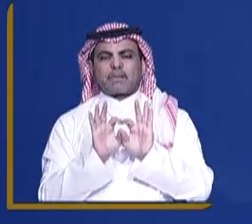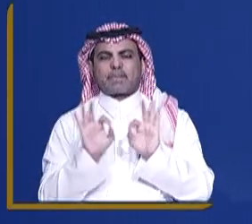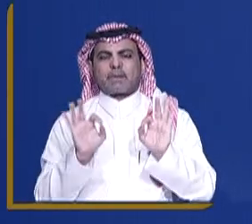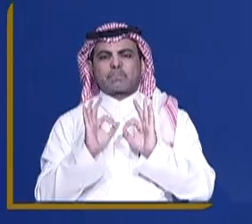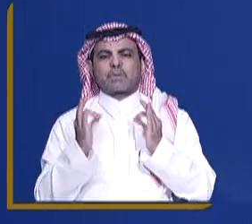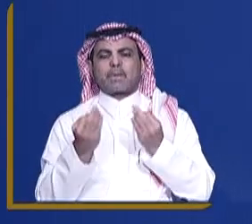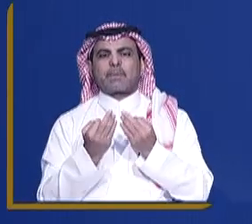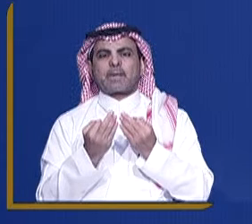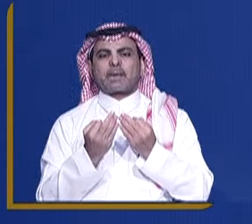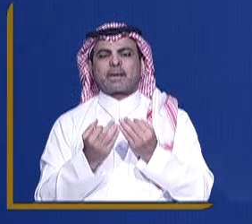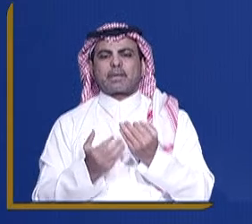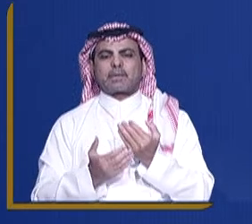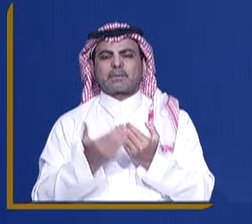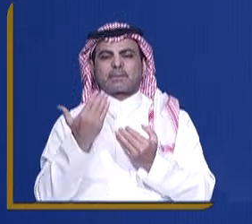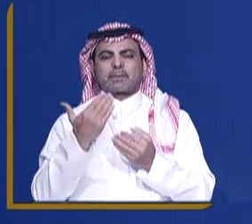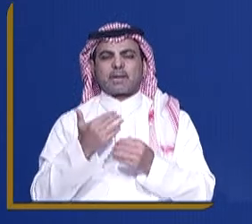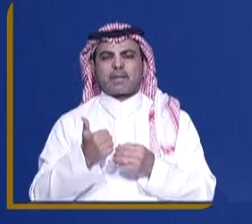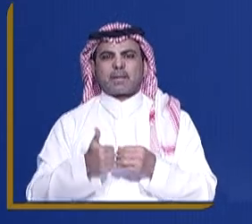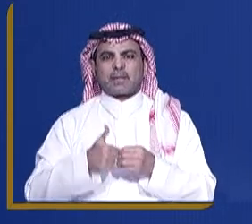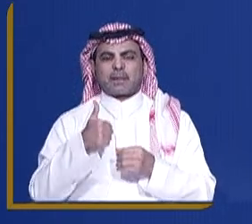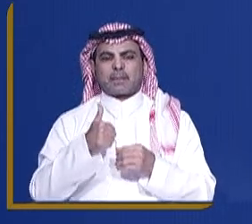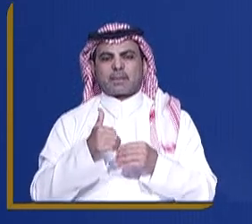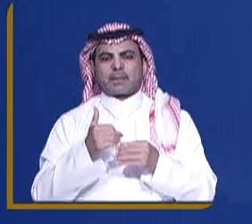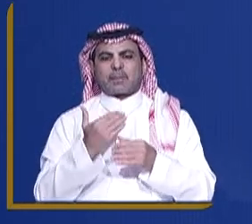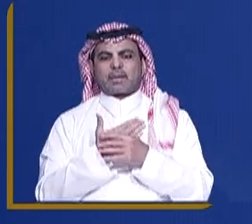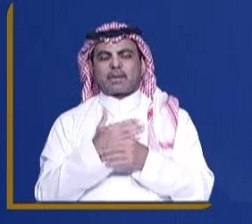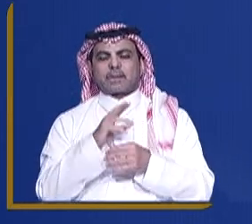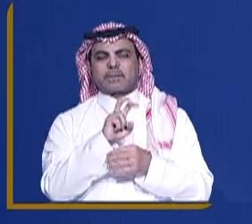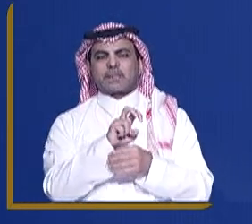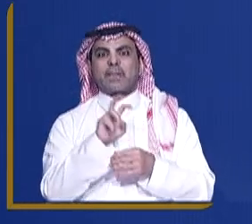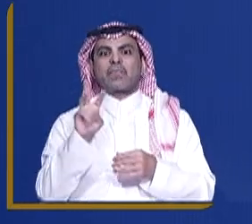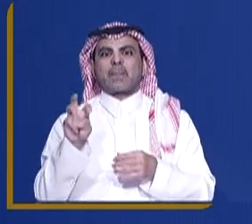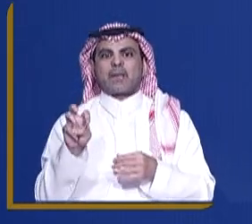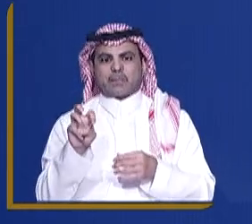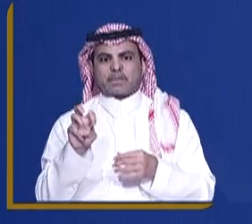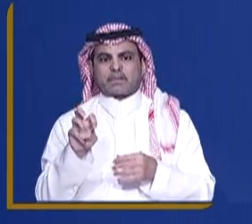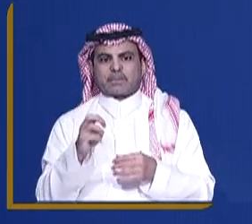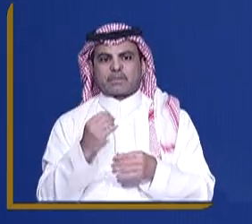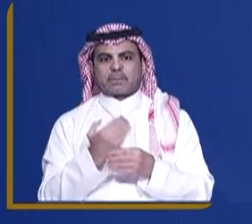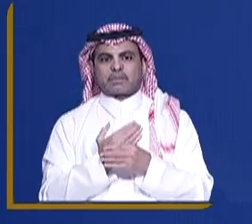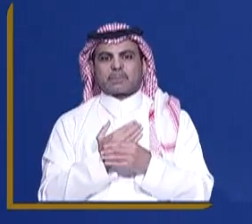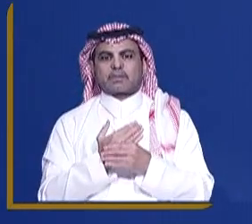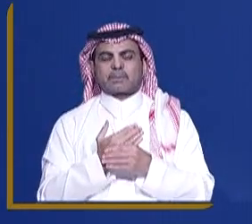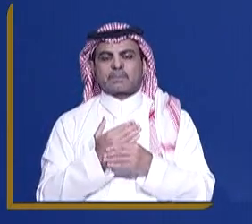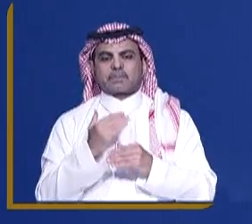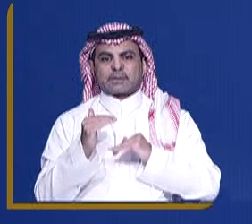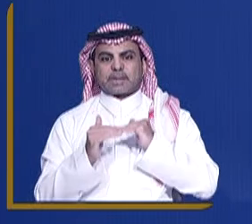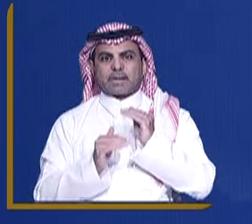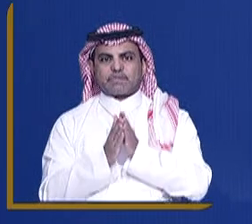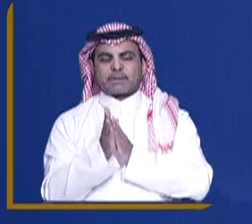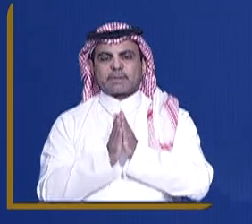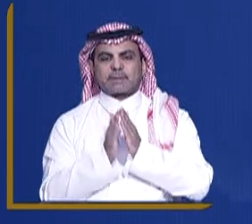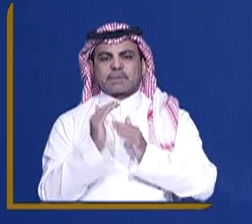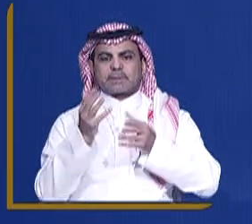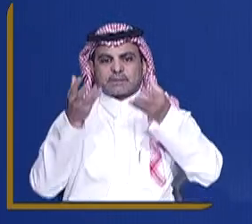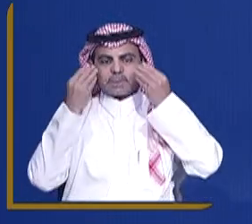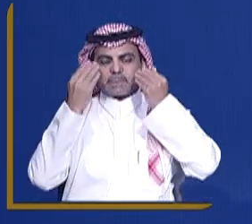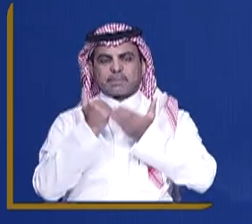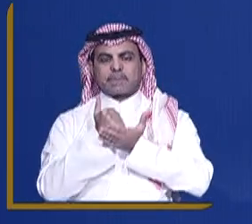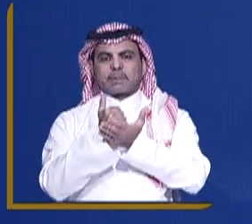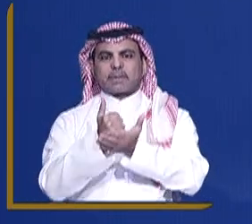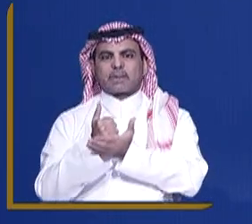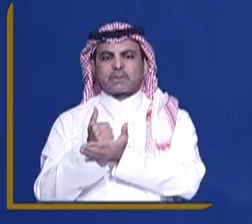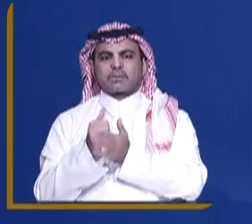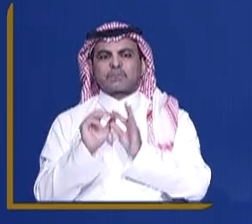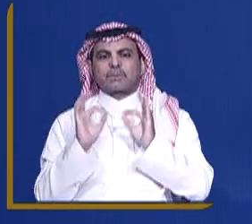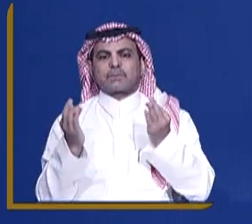مجتمعي يمثل عمق رؤية المملكة 2030 وتحفيز العمل التطوعي والاجتماعي. وإن شاء الله